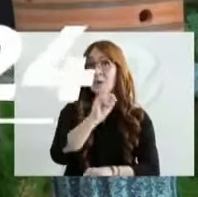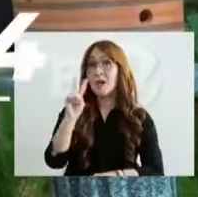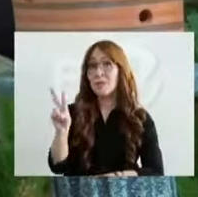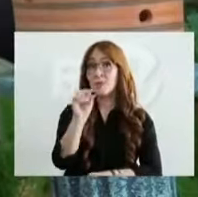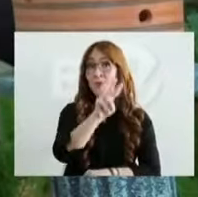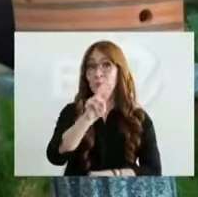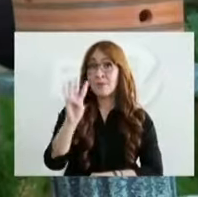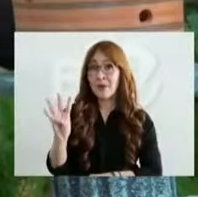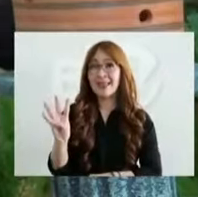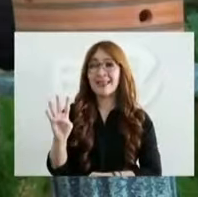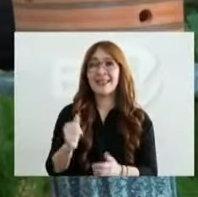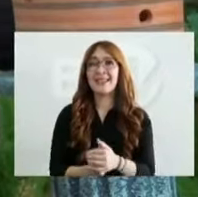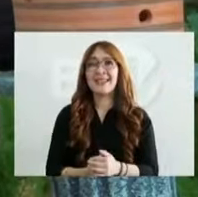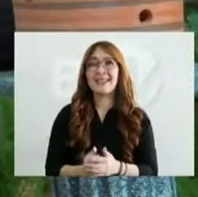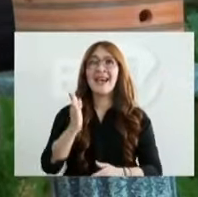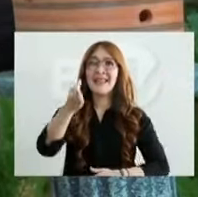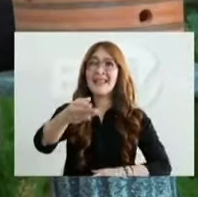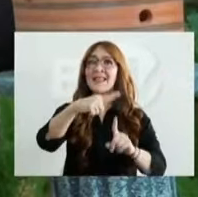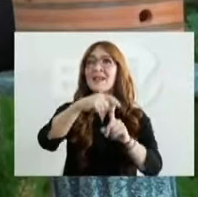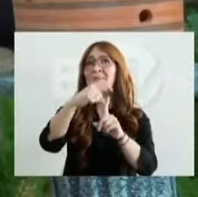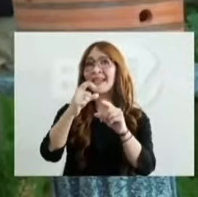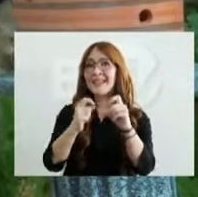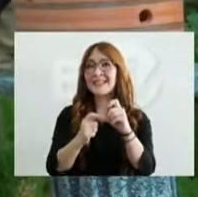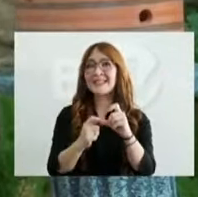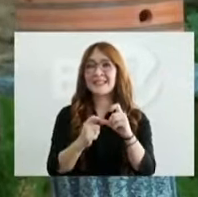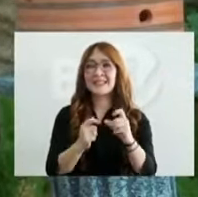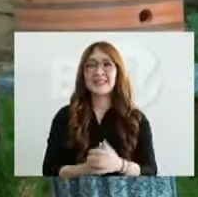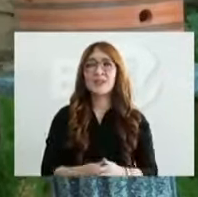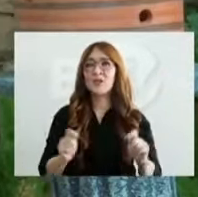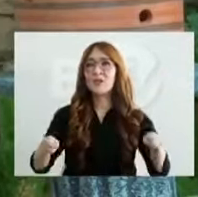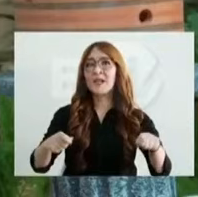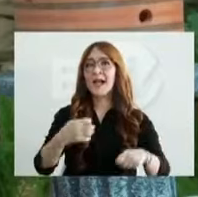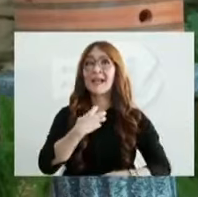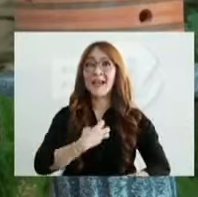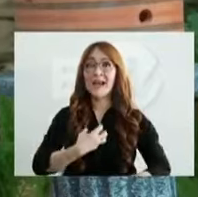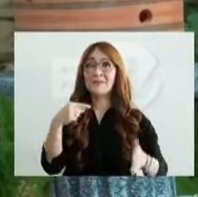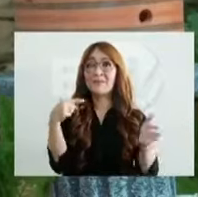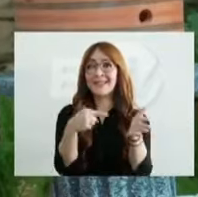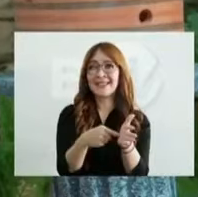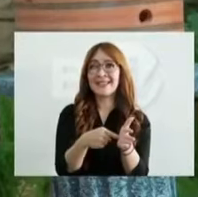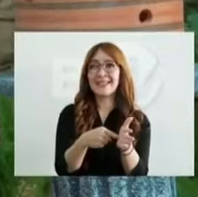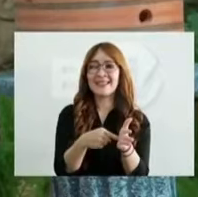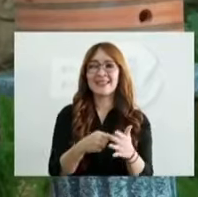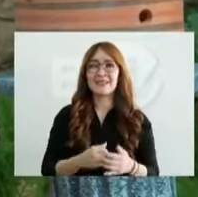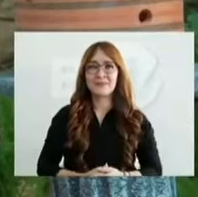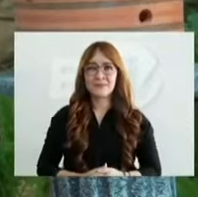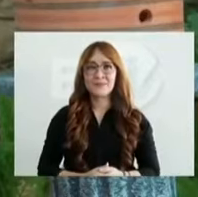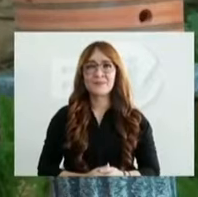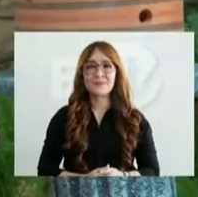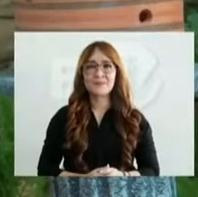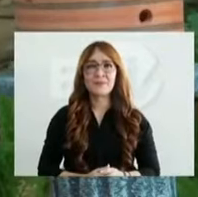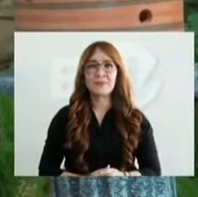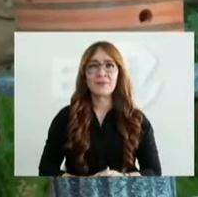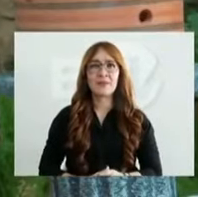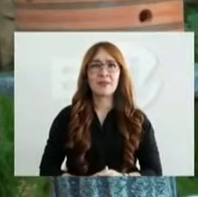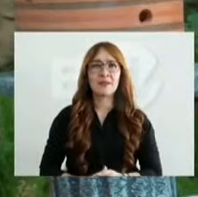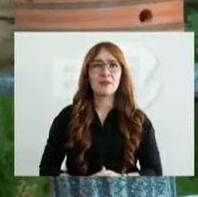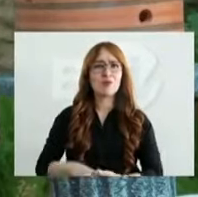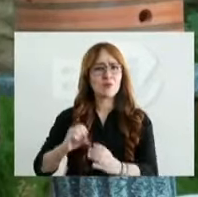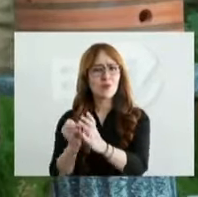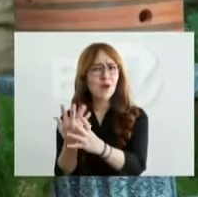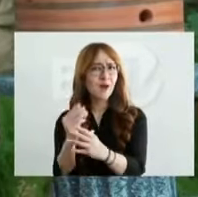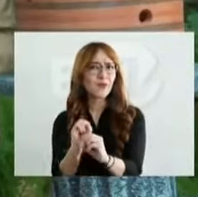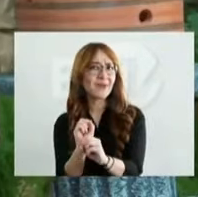14 Februari 2024 datang ke TPS gunakan H pilih kamu Mas